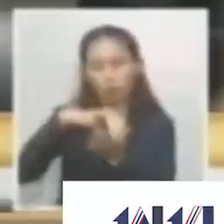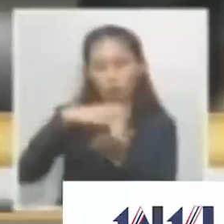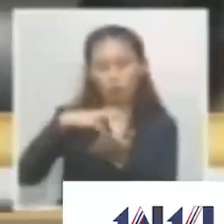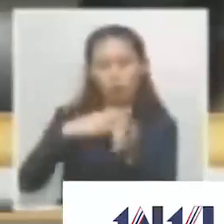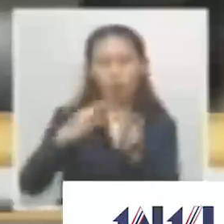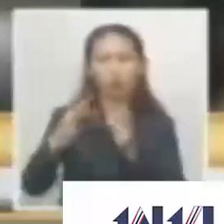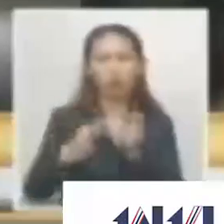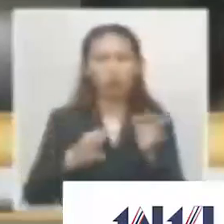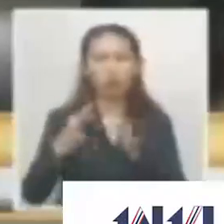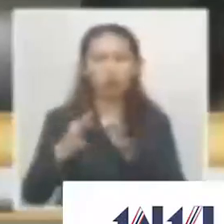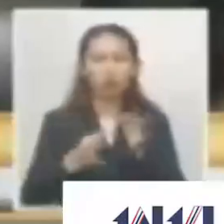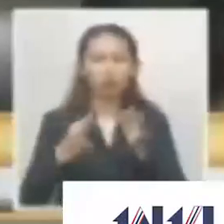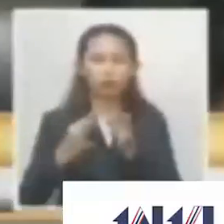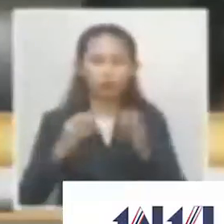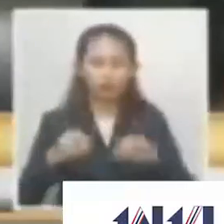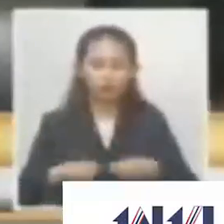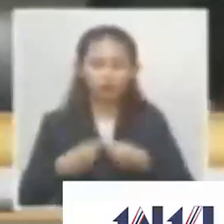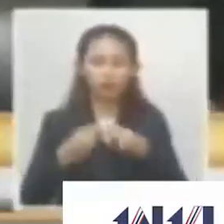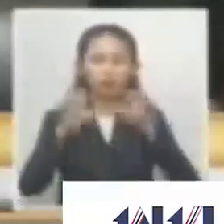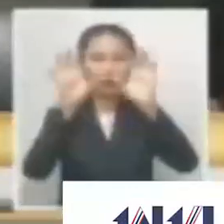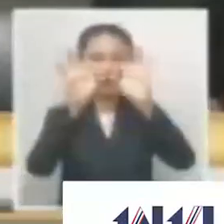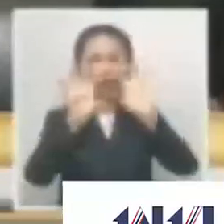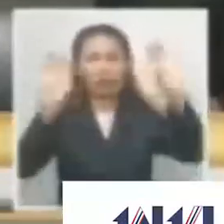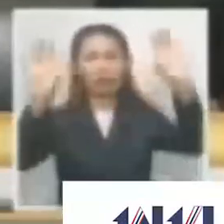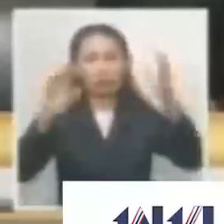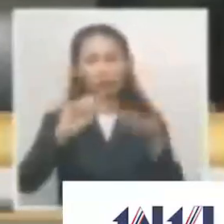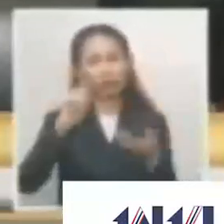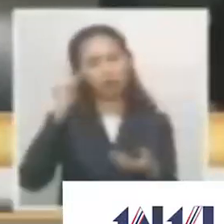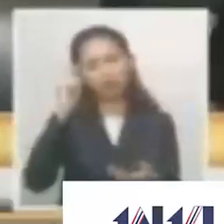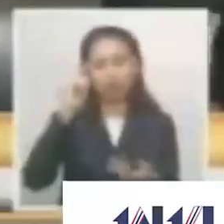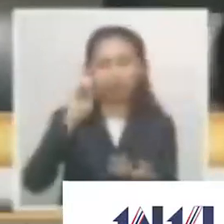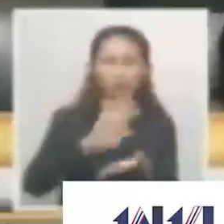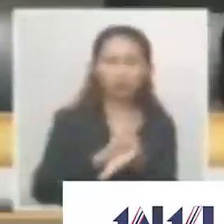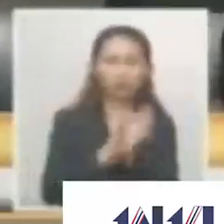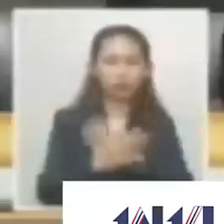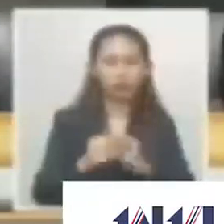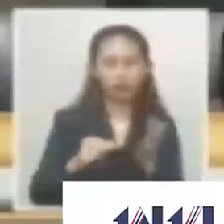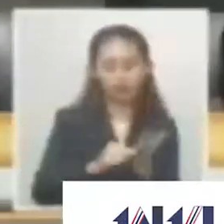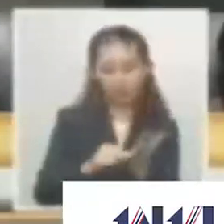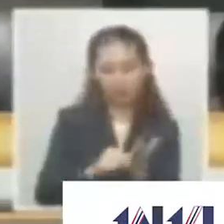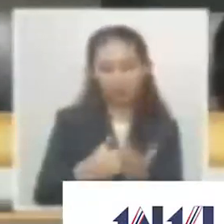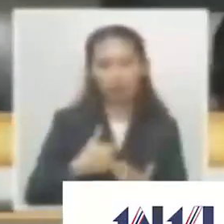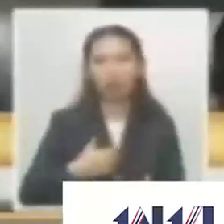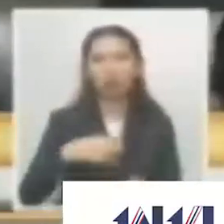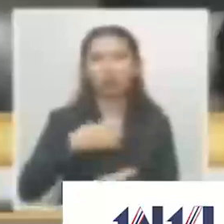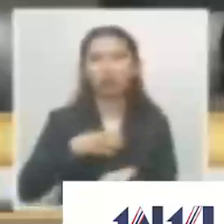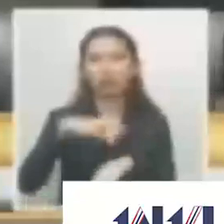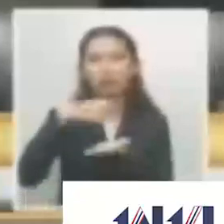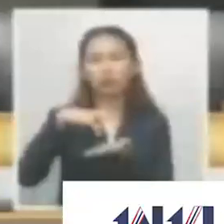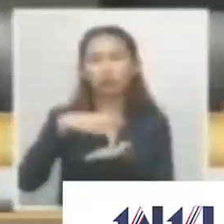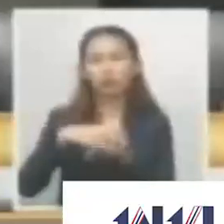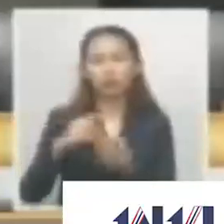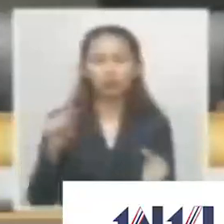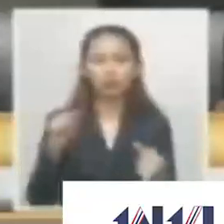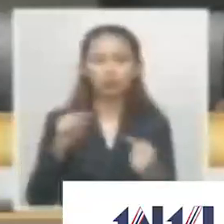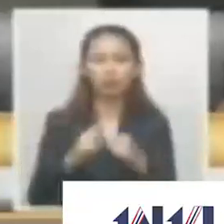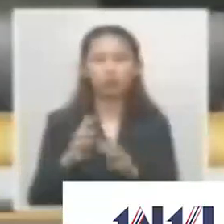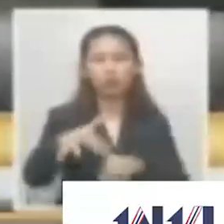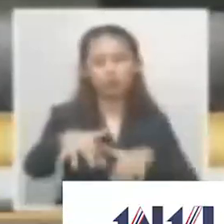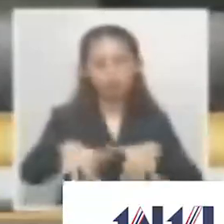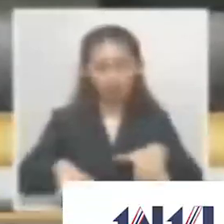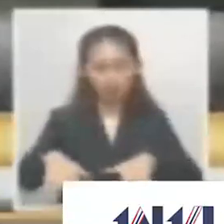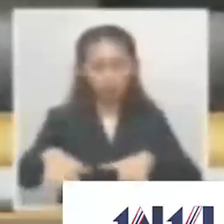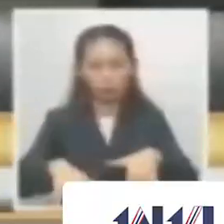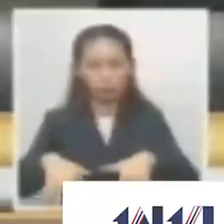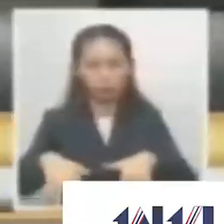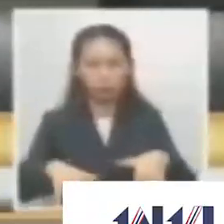ครับเป็นข้อมูลให้ทางรัฐบาลได้เข้าไปตรวจนำการแก้ไขครับวันนี้ผมอยากจะนำเสนอในมุมมองว่าชาวบ้านจริงๆที่เขาอยู่ท